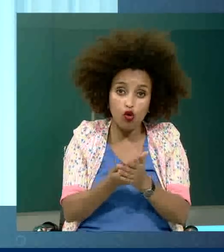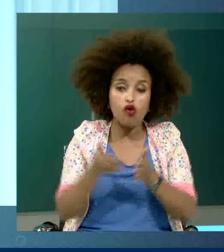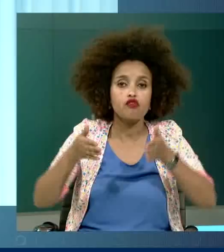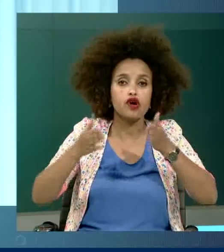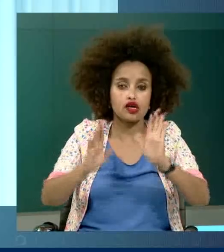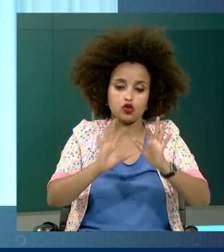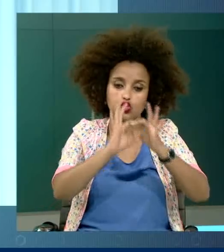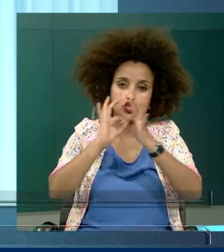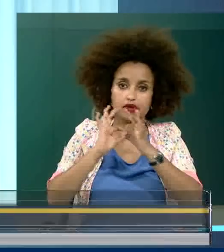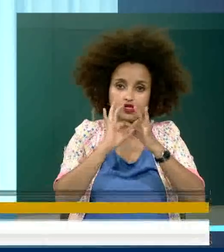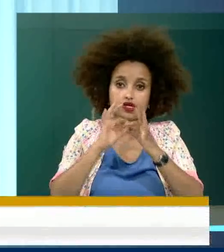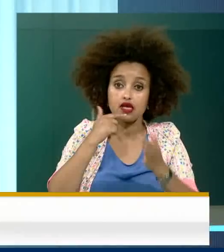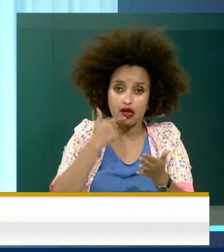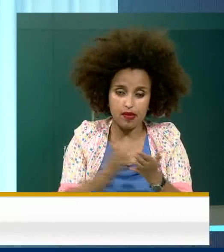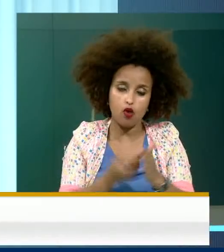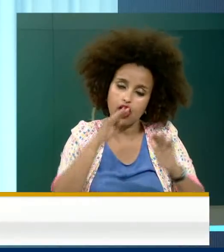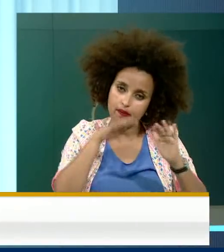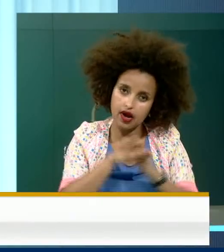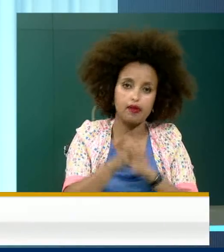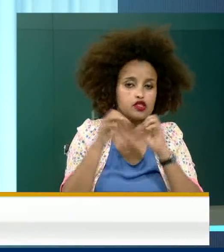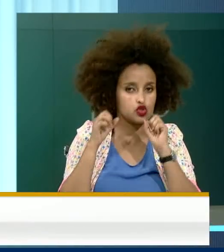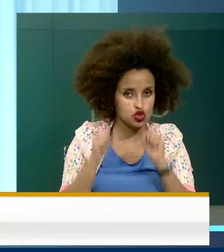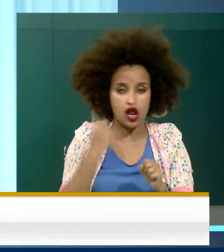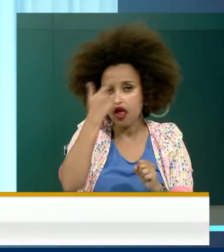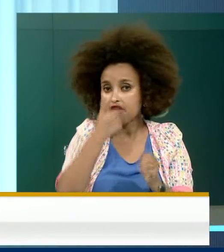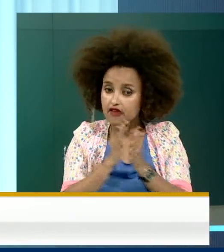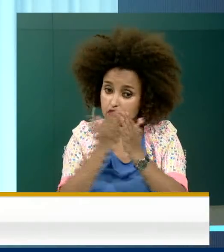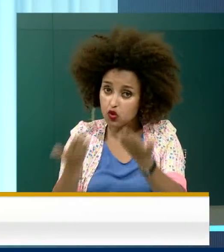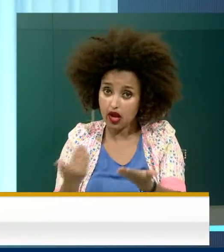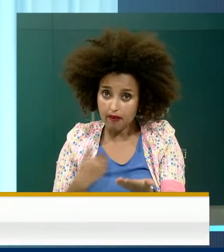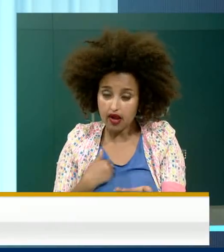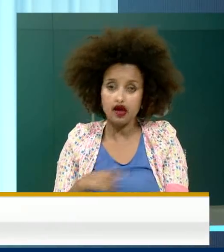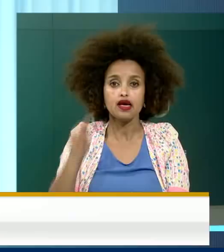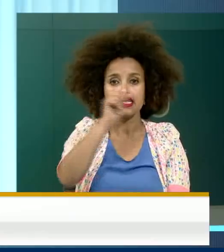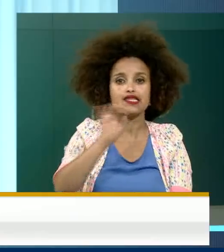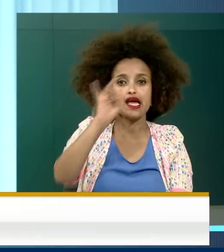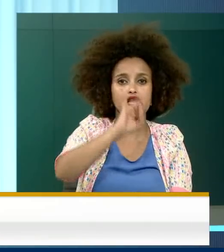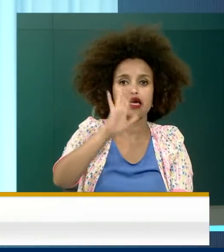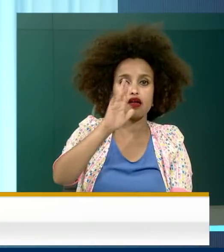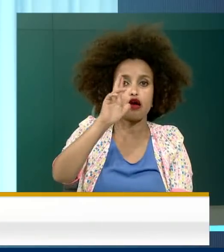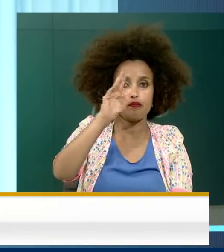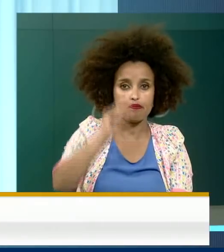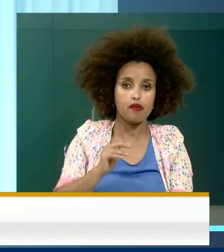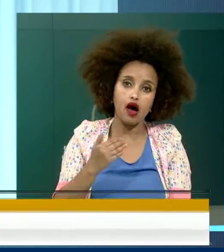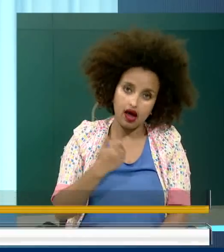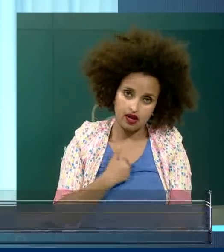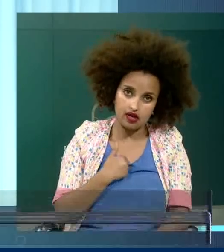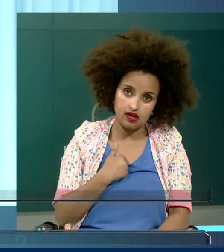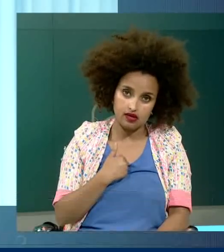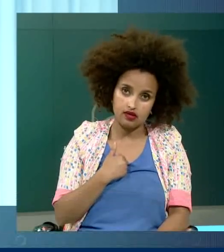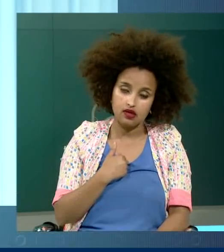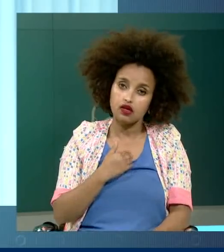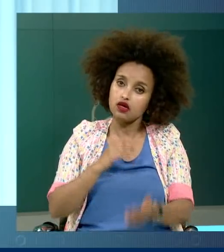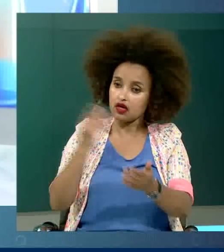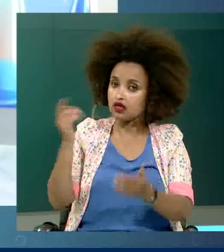ገጻችን ላይ ጆይን ማድረግ ይችላል። የቴሌግራም ፔጅም ከፍተናል፣ እዛም ላይ ያለን። እኔም ብዙ ሰዎች ያቆኛል ብዬ አስባሉ፣ በፊልድ ውስጥ ያለን